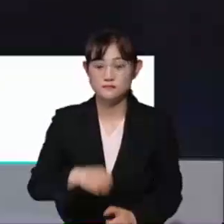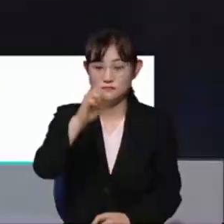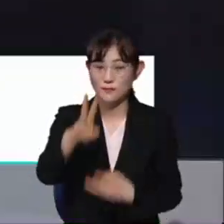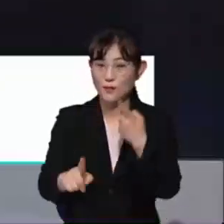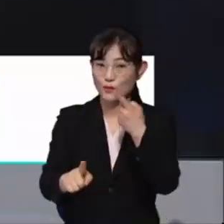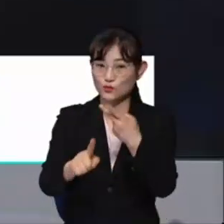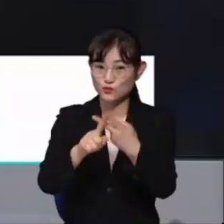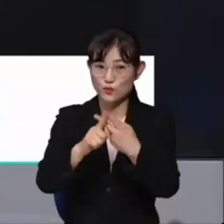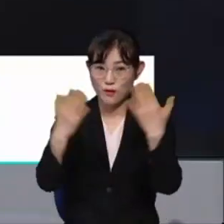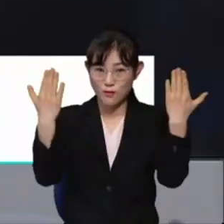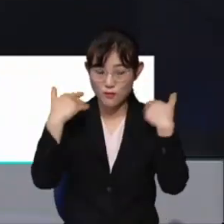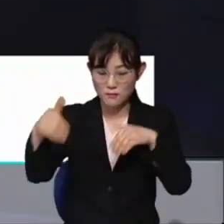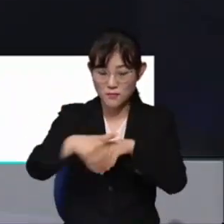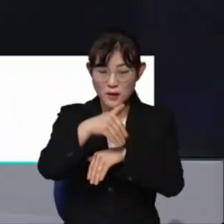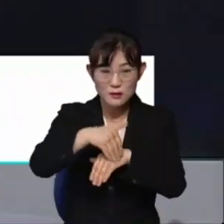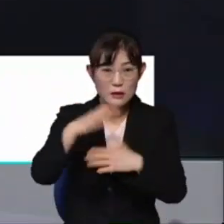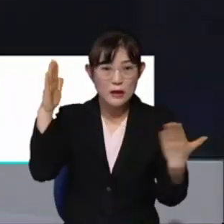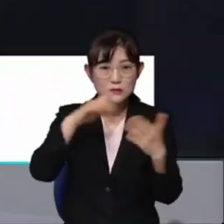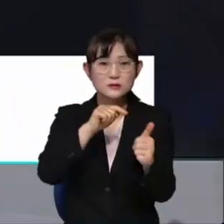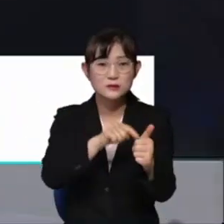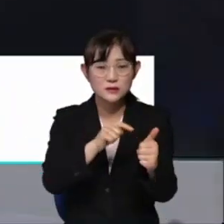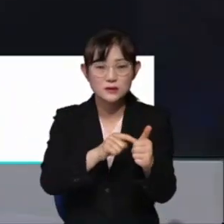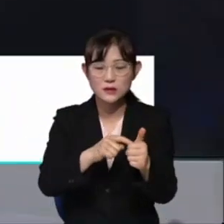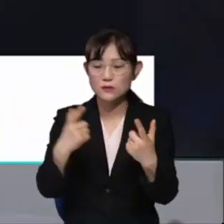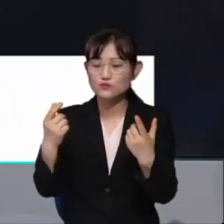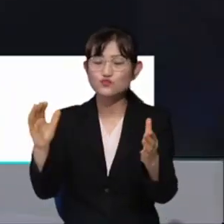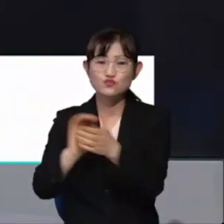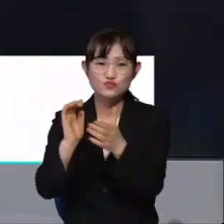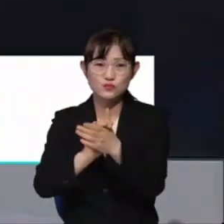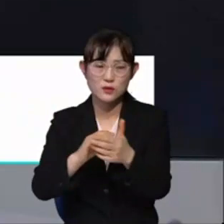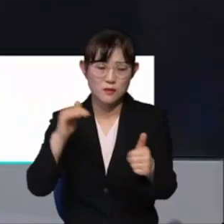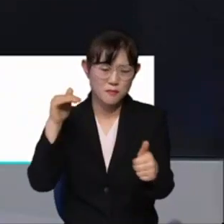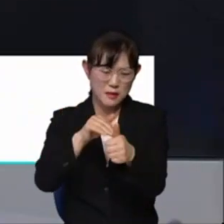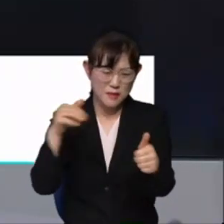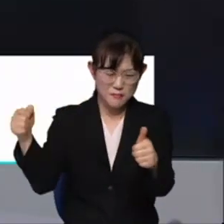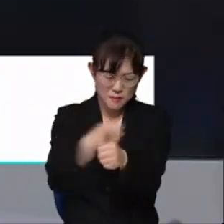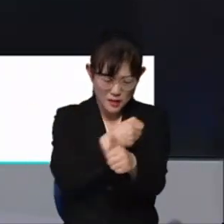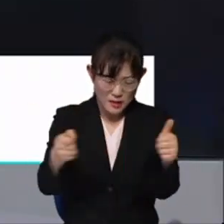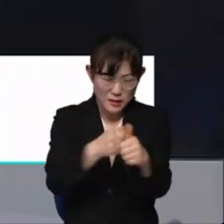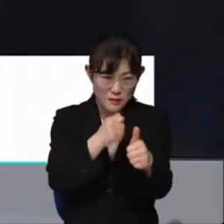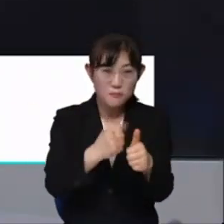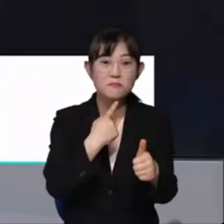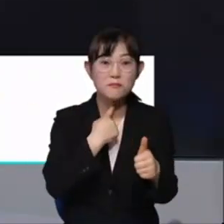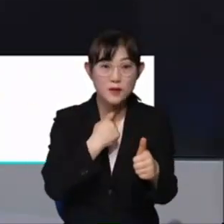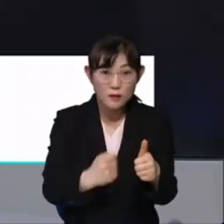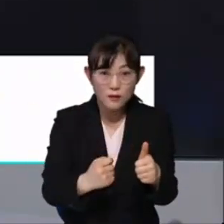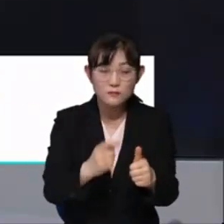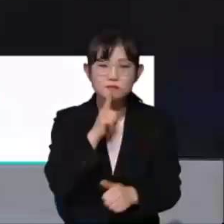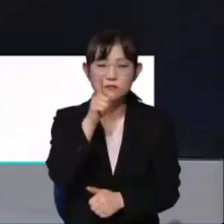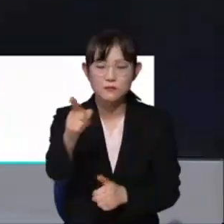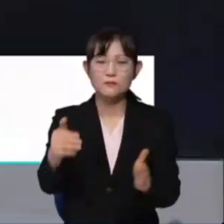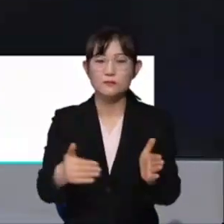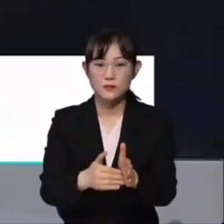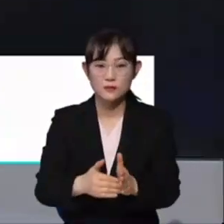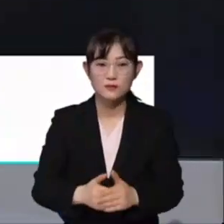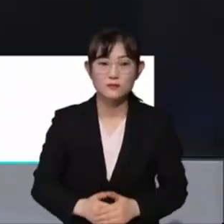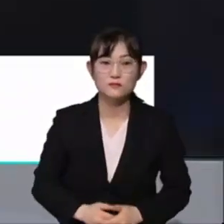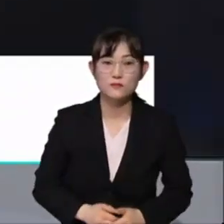광주의 한 중학교에 다니는 학생이 같은 반 학생에게 지속적으로 학교 폭력을 당했다는 신고가